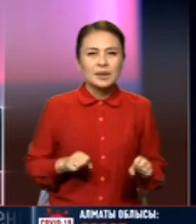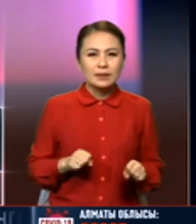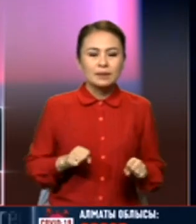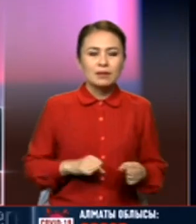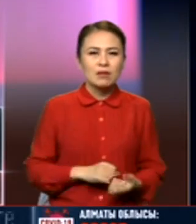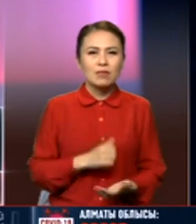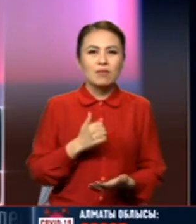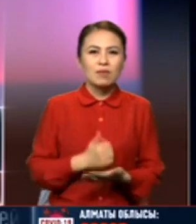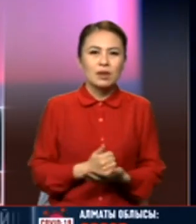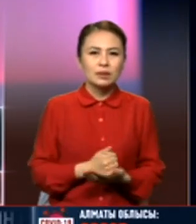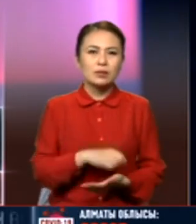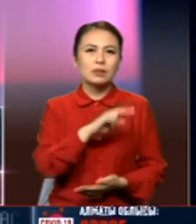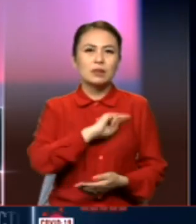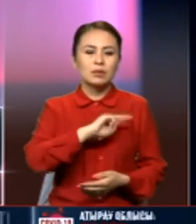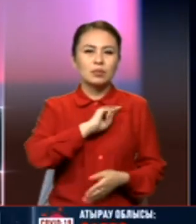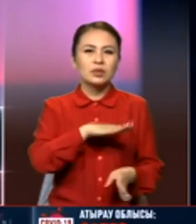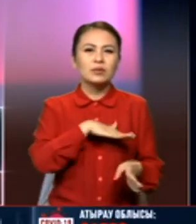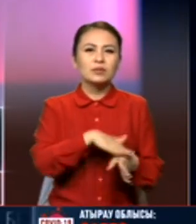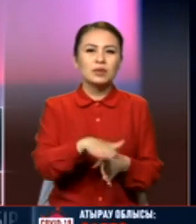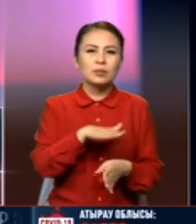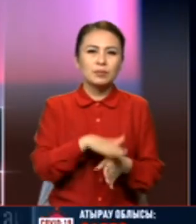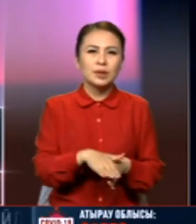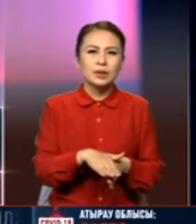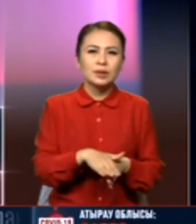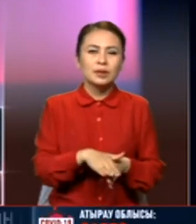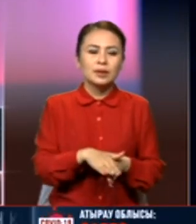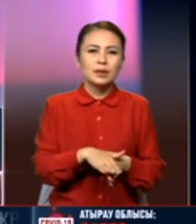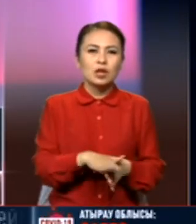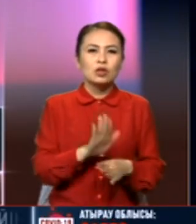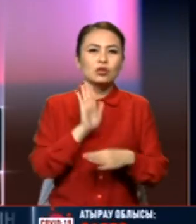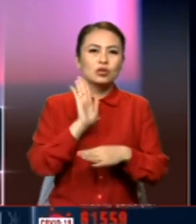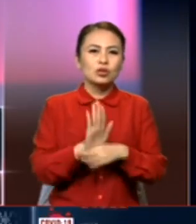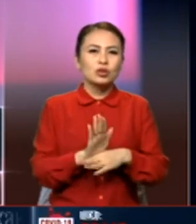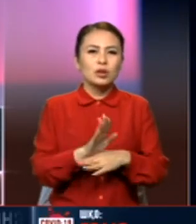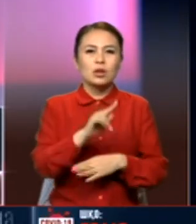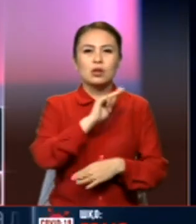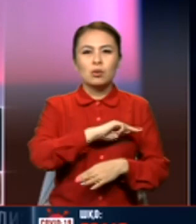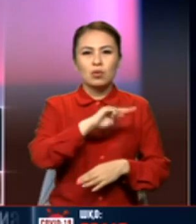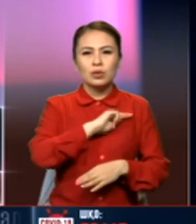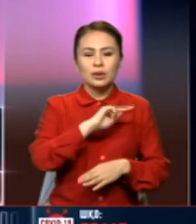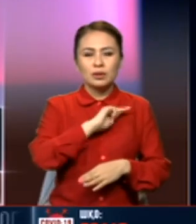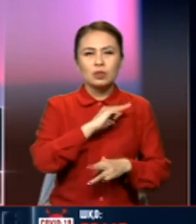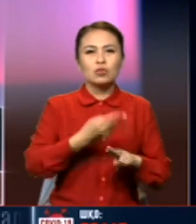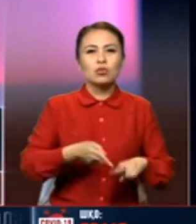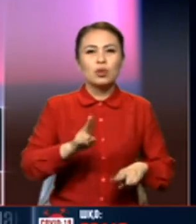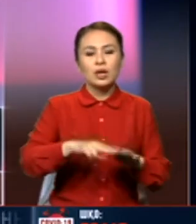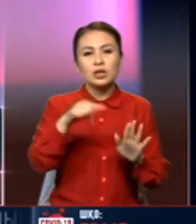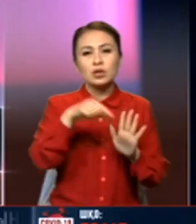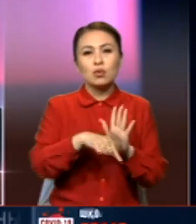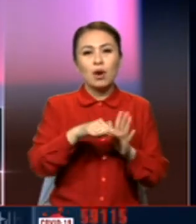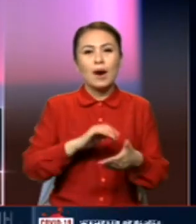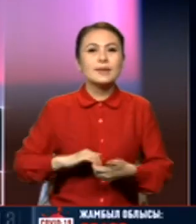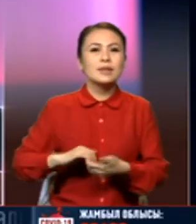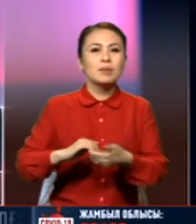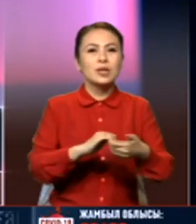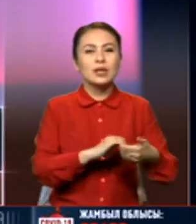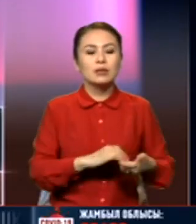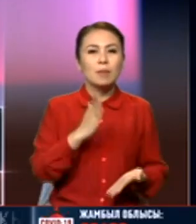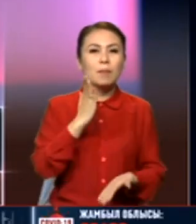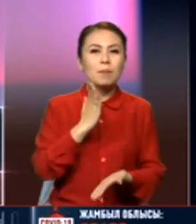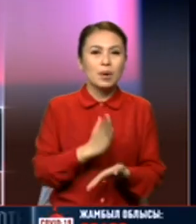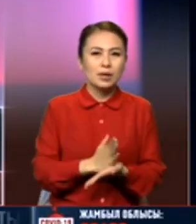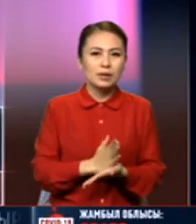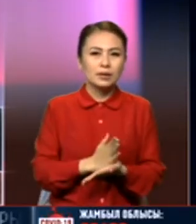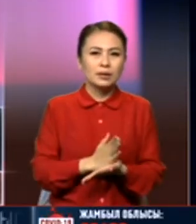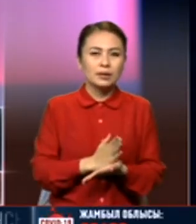институттарының функционалын және өзіне жүктелген рөлдерін өзгерту. Соның ішінде ассамблеяның да рөлі бар. Яғни